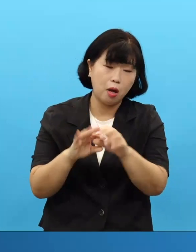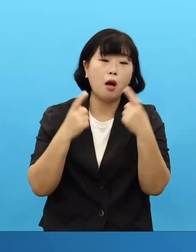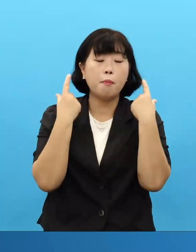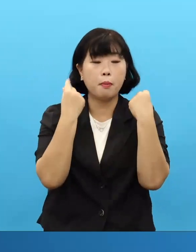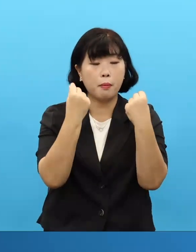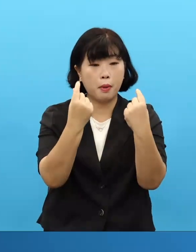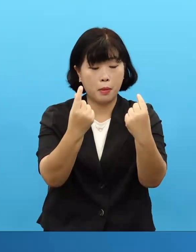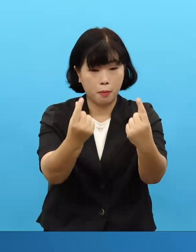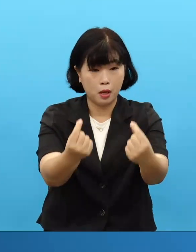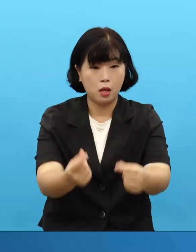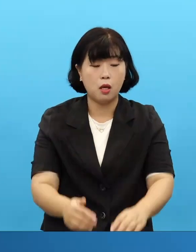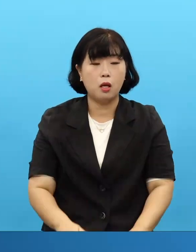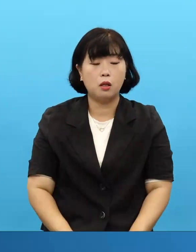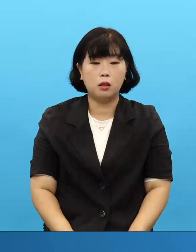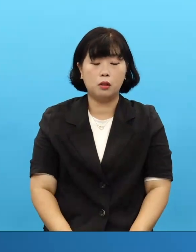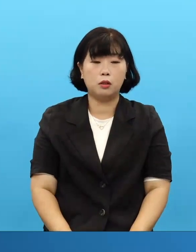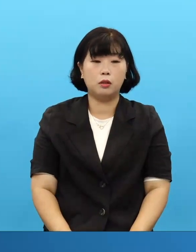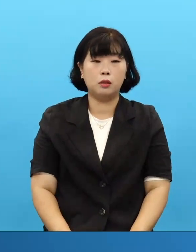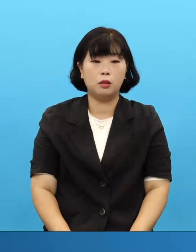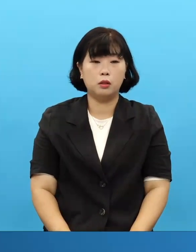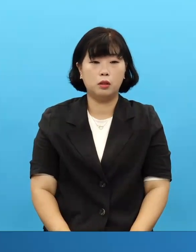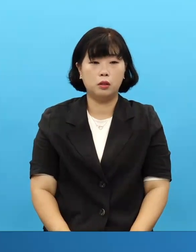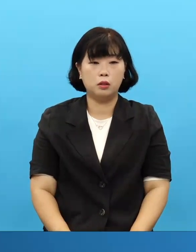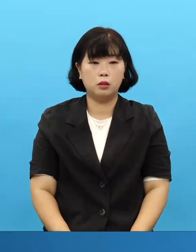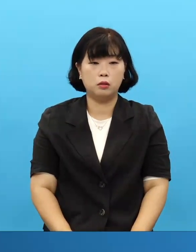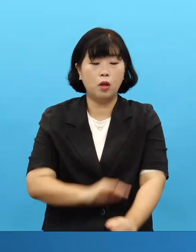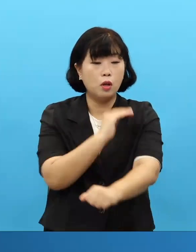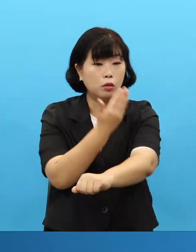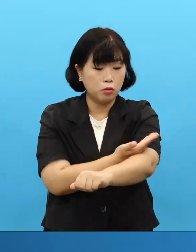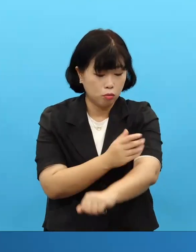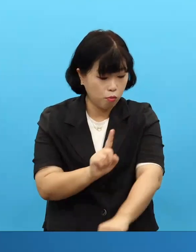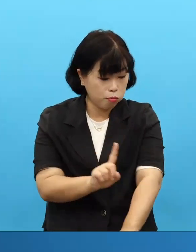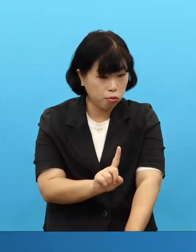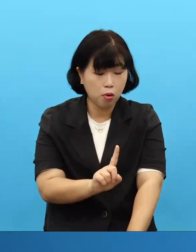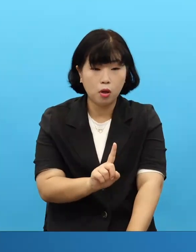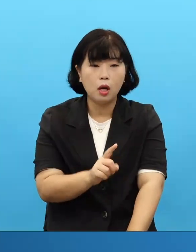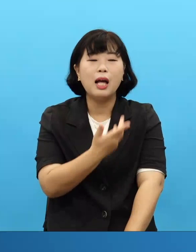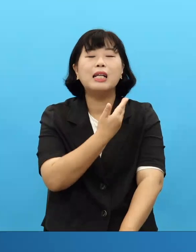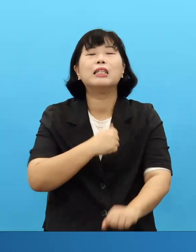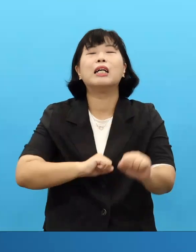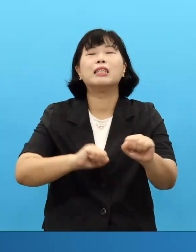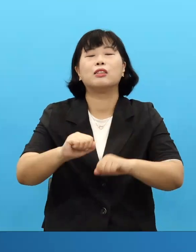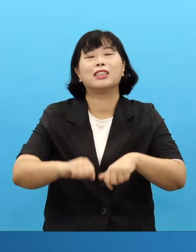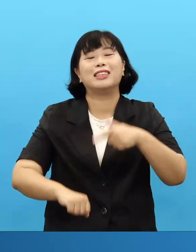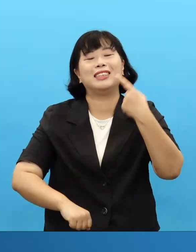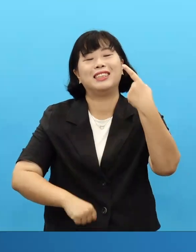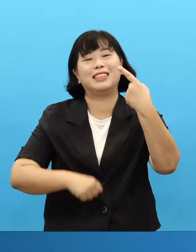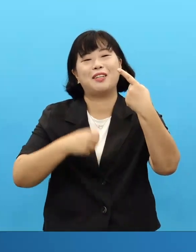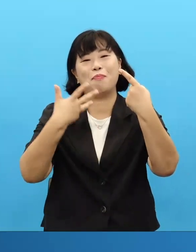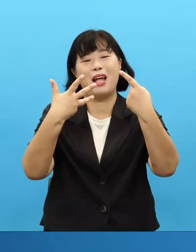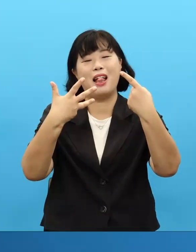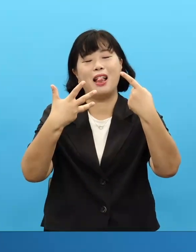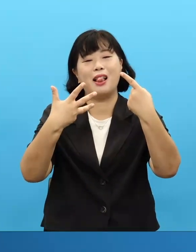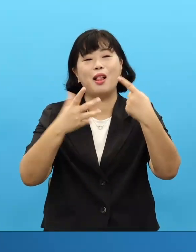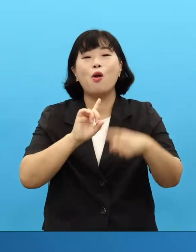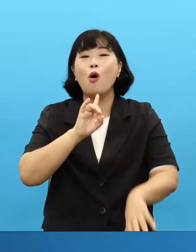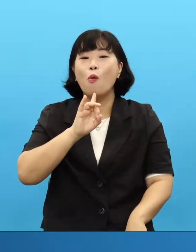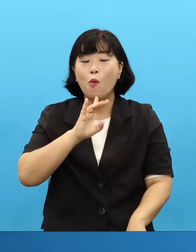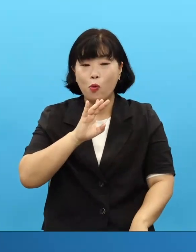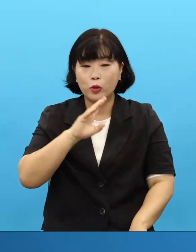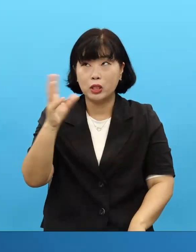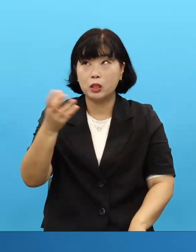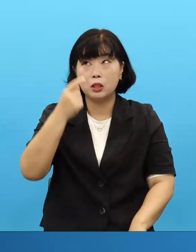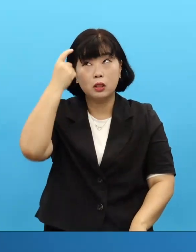어떤 능력입니까? Then what kind of power are we speaking about? 오직. Only. 딴 거 안 돼요. 오직. With nothing else, it will. 성령이 너에게